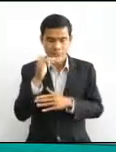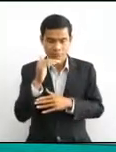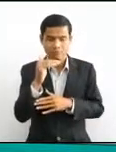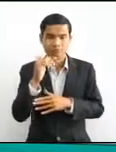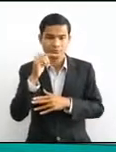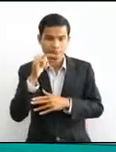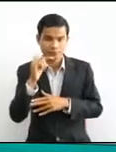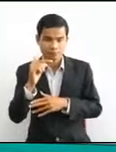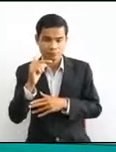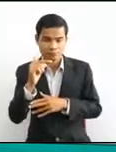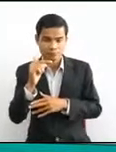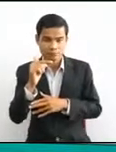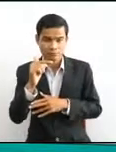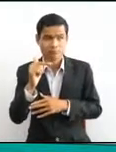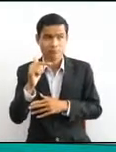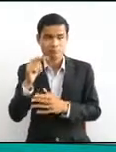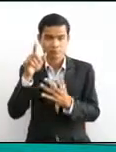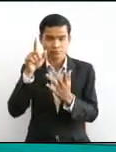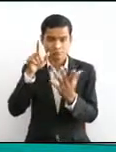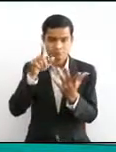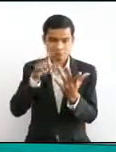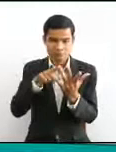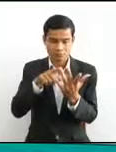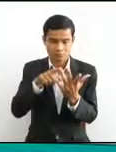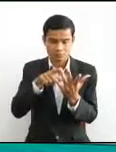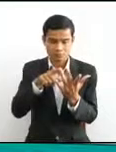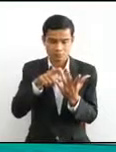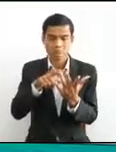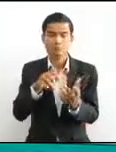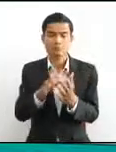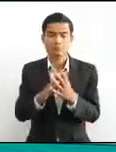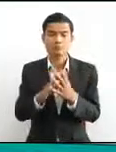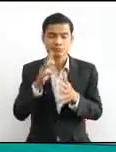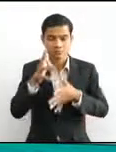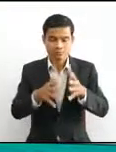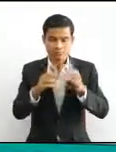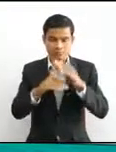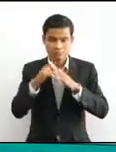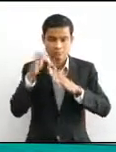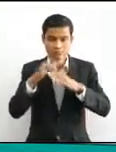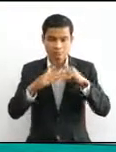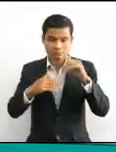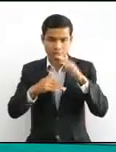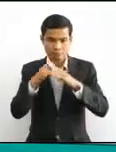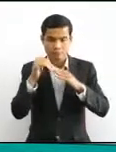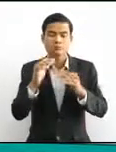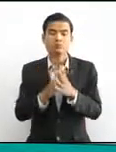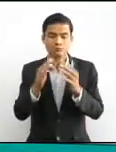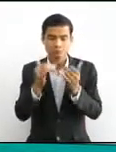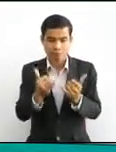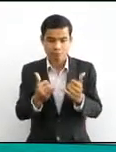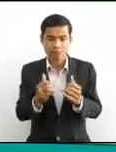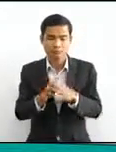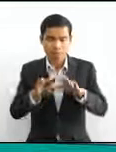son ngỡ song bần tọ muối song cha lấy con từng